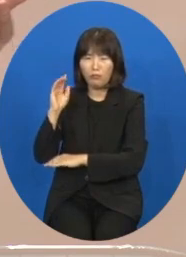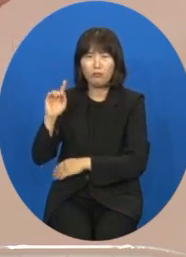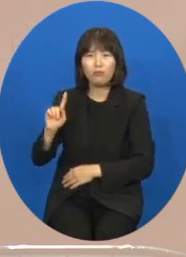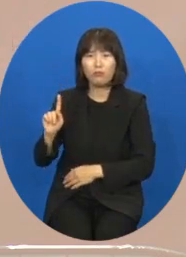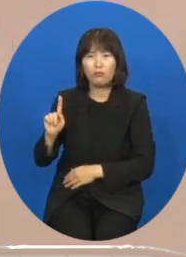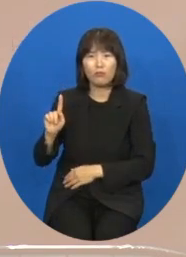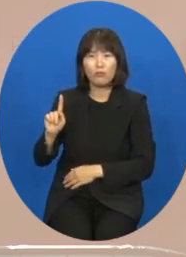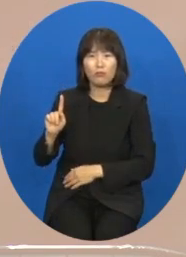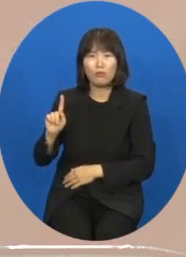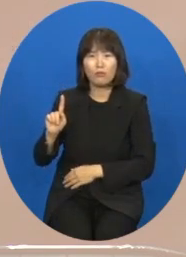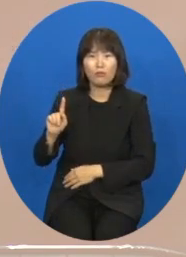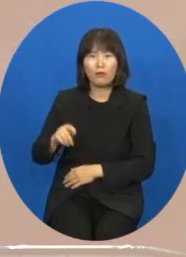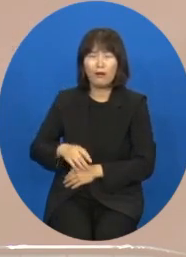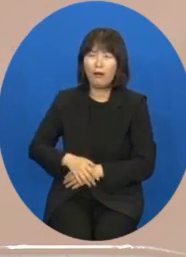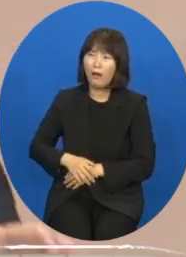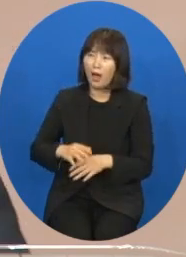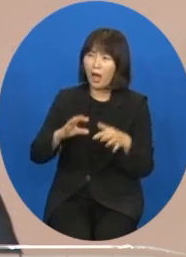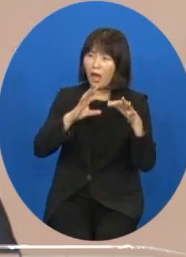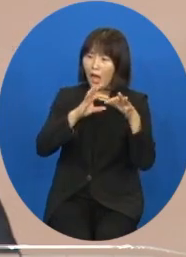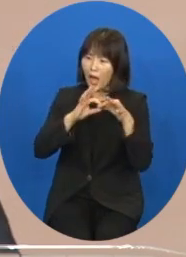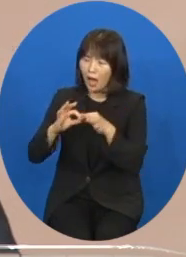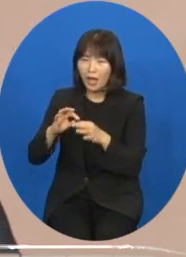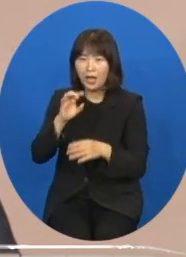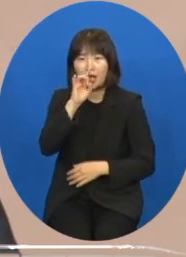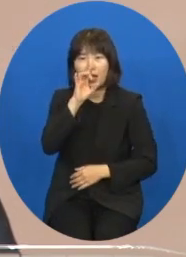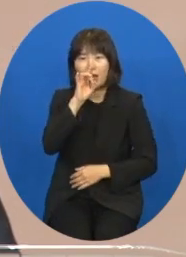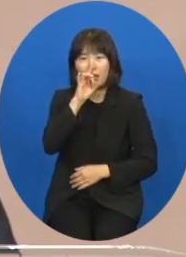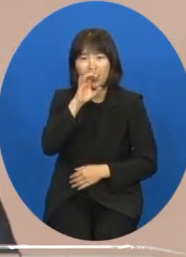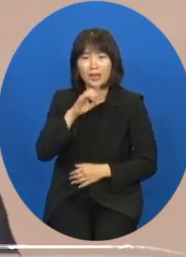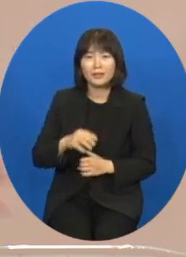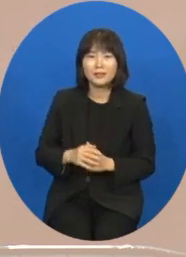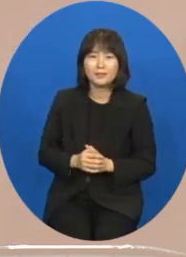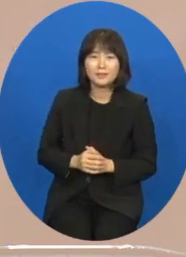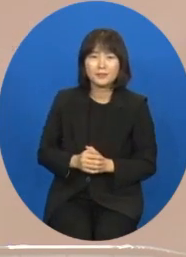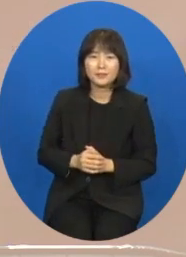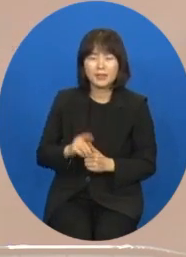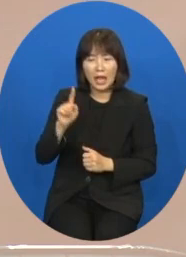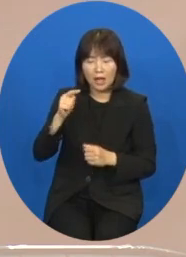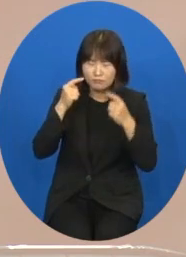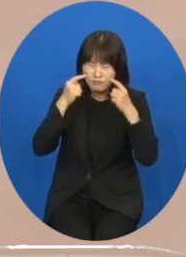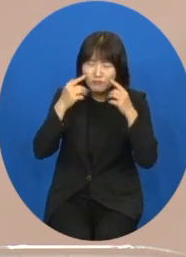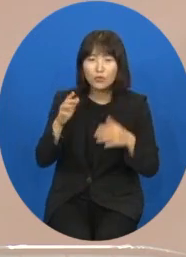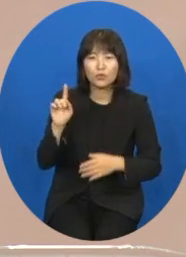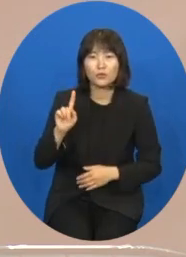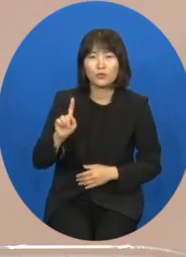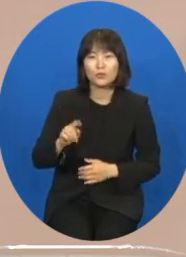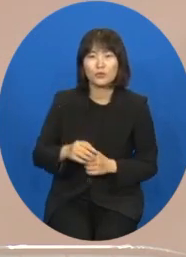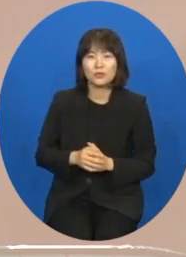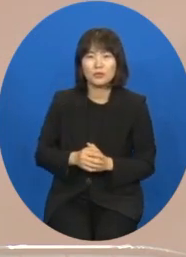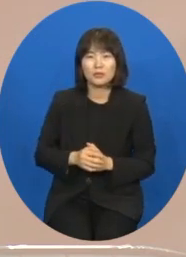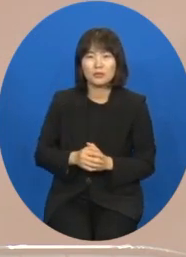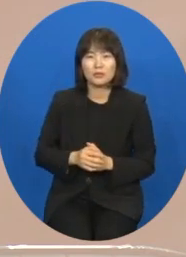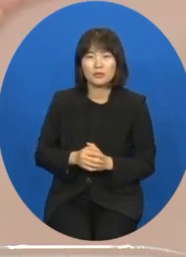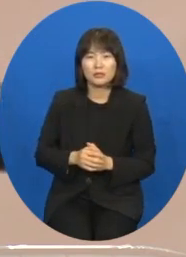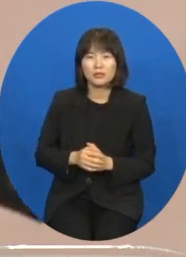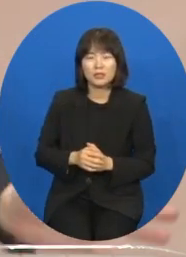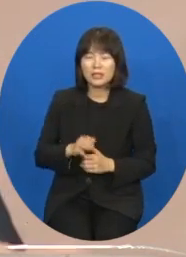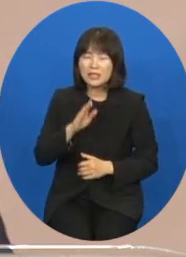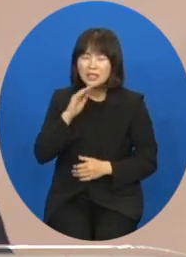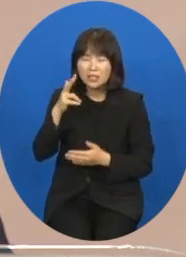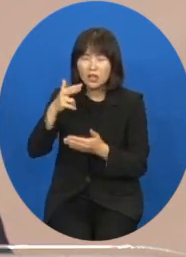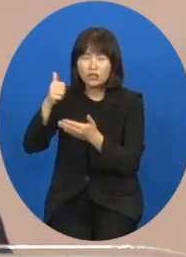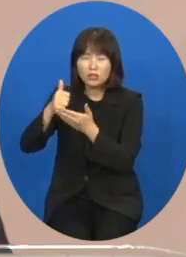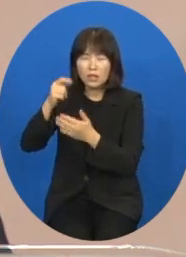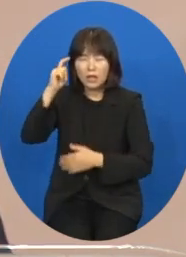내용인지 도무지 연결이 안 되는 건 한 가지 분명한 것은 전혀 주님을